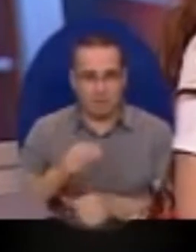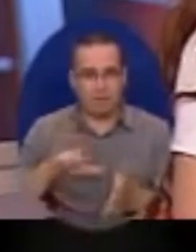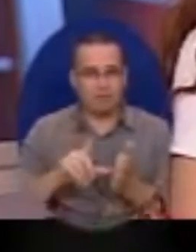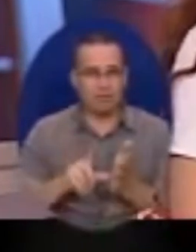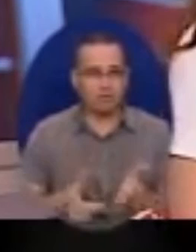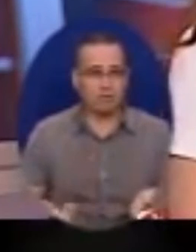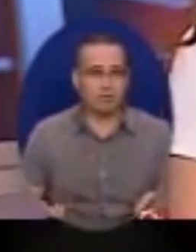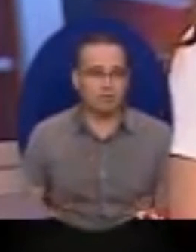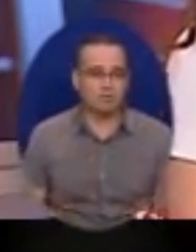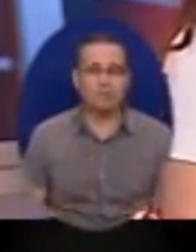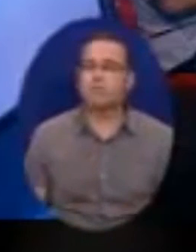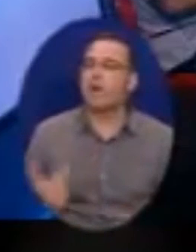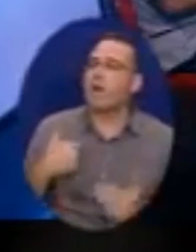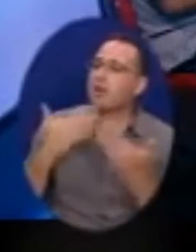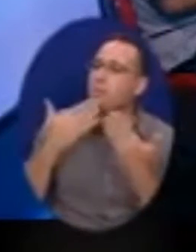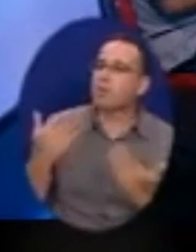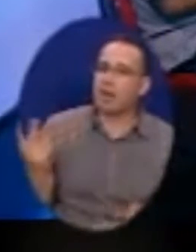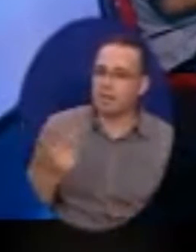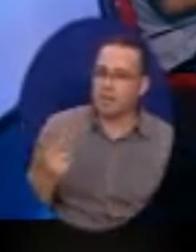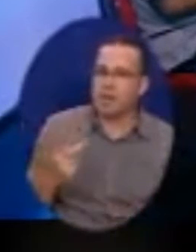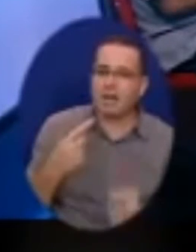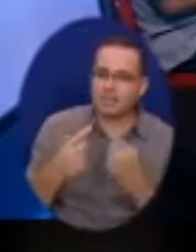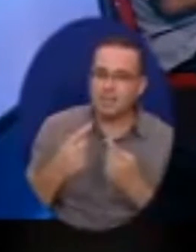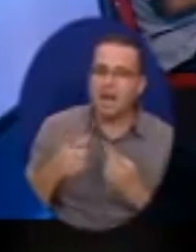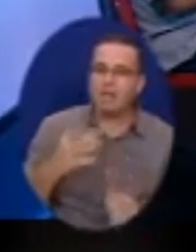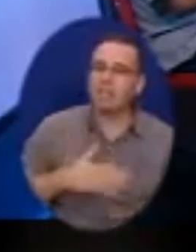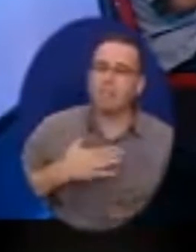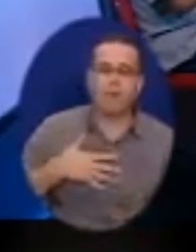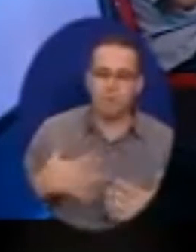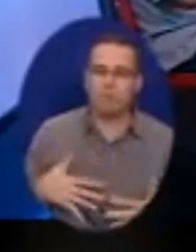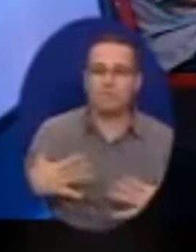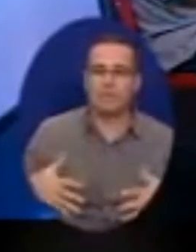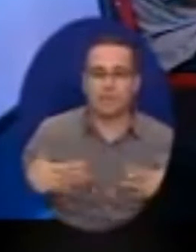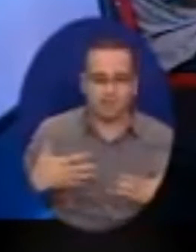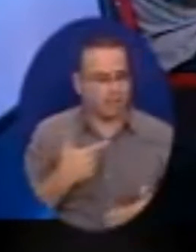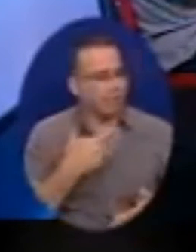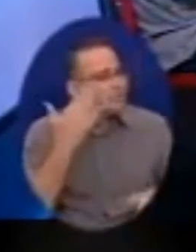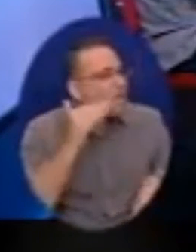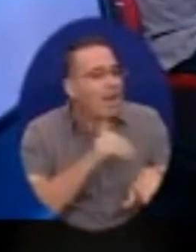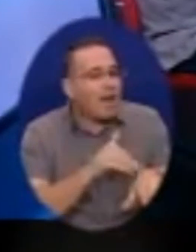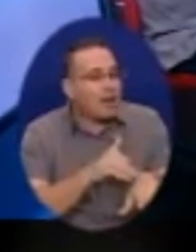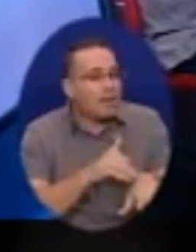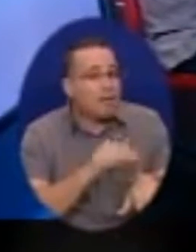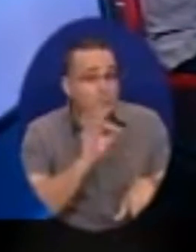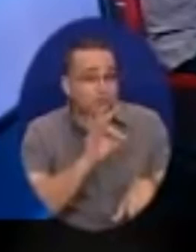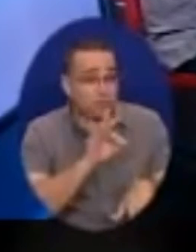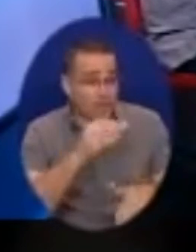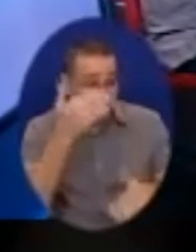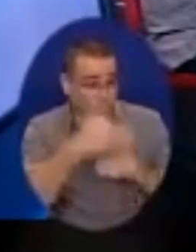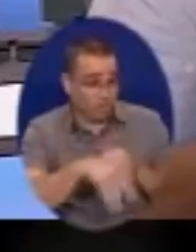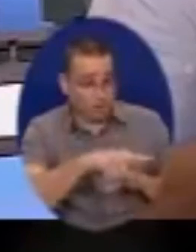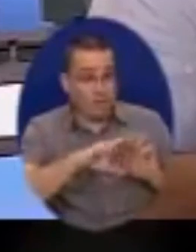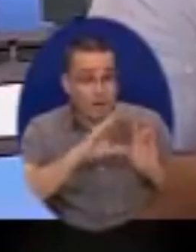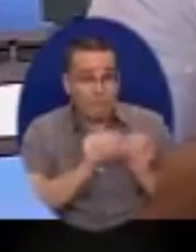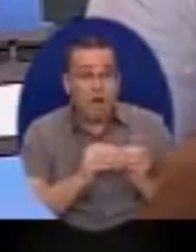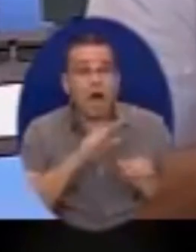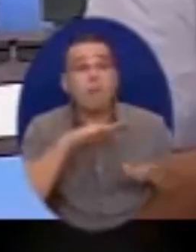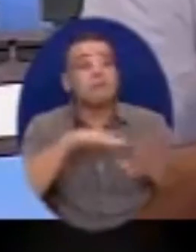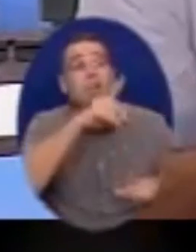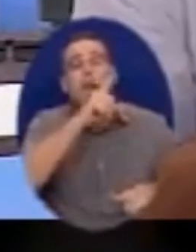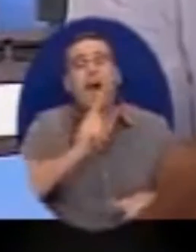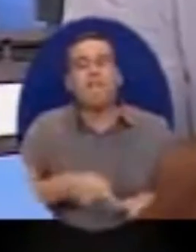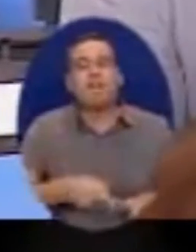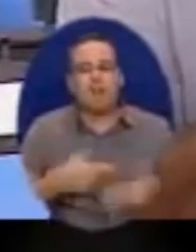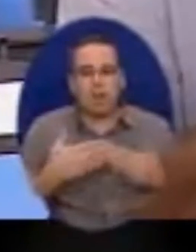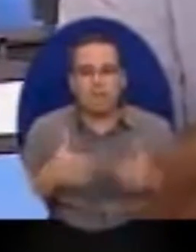וטכנולוגיים. אני מאוד מודה לכם על השיחה הנעימה הזו. איזה כיף. עוד הערה אחת. כדי להשלים את המהפך הזה, הממשלה